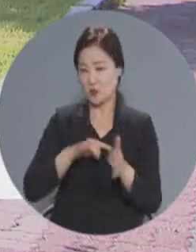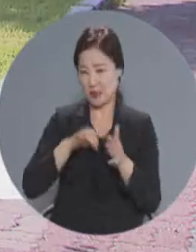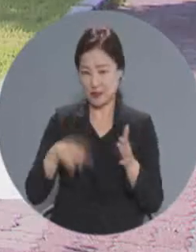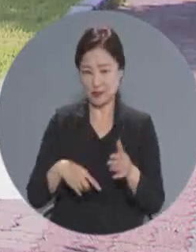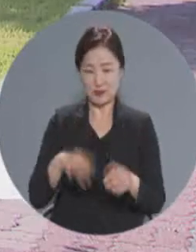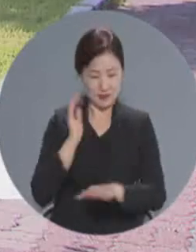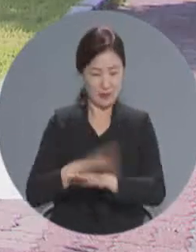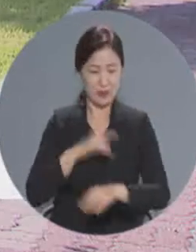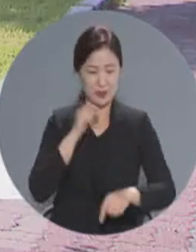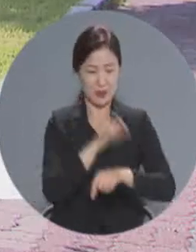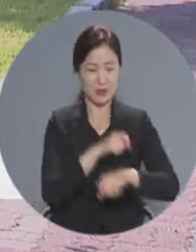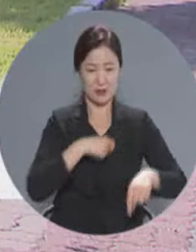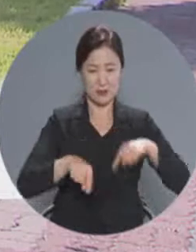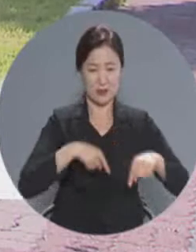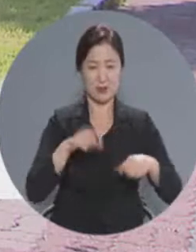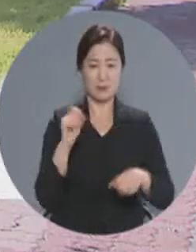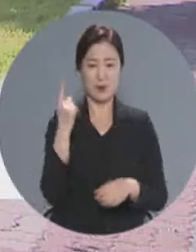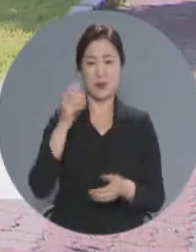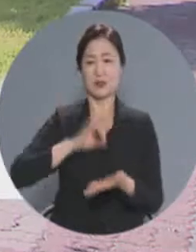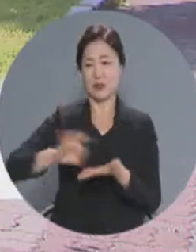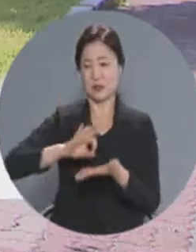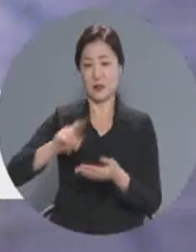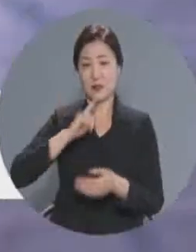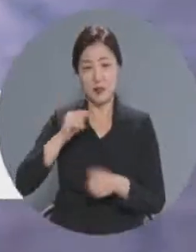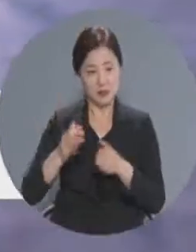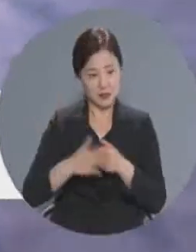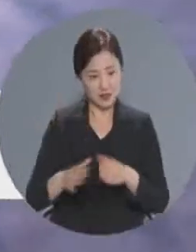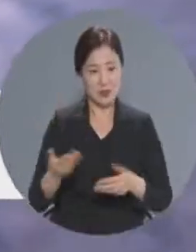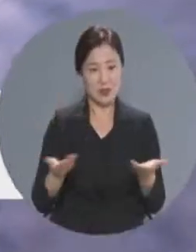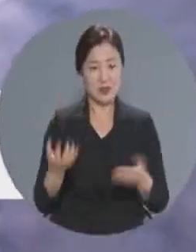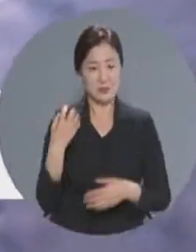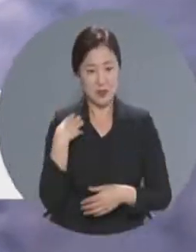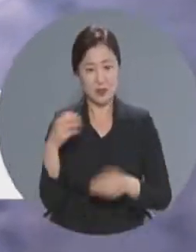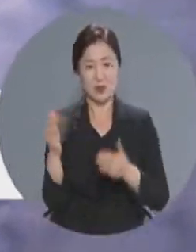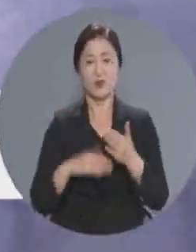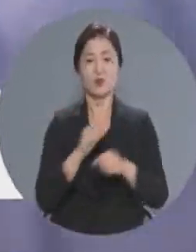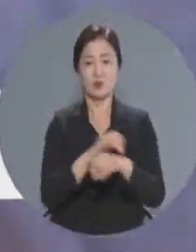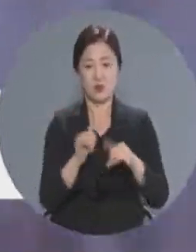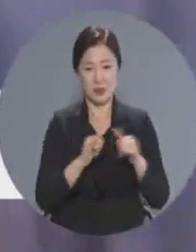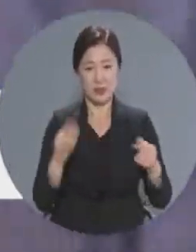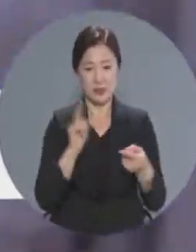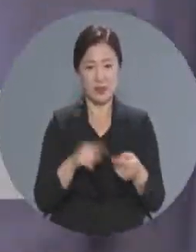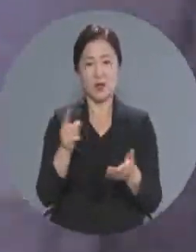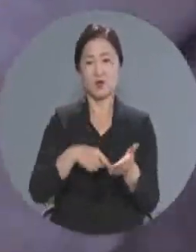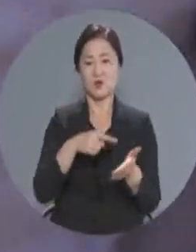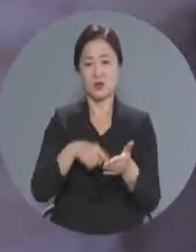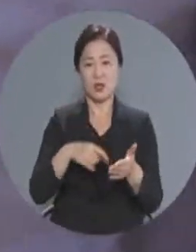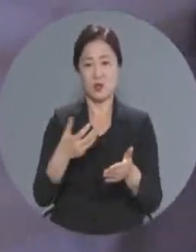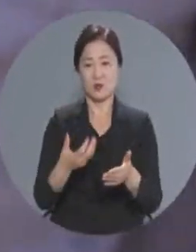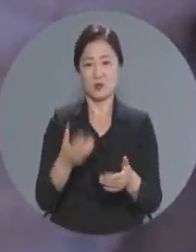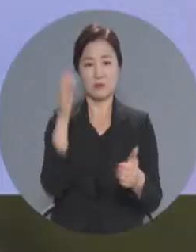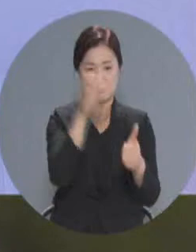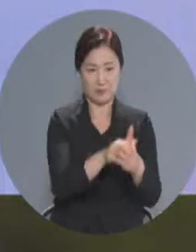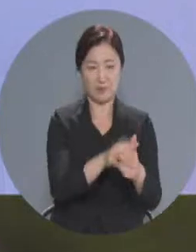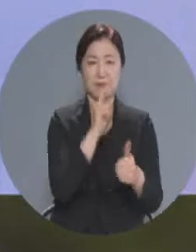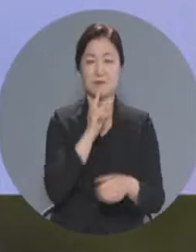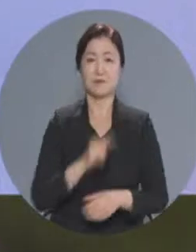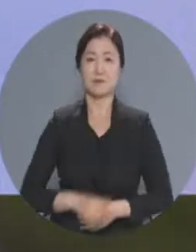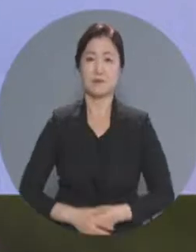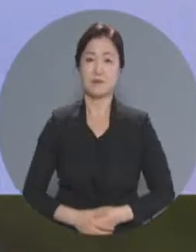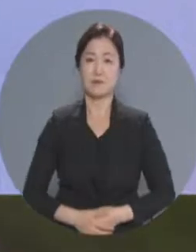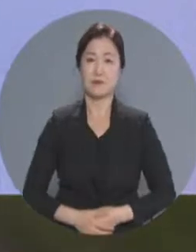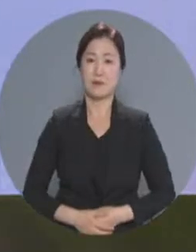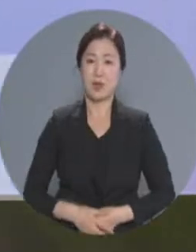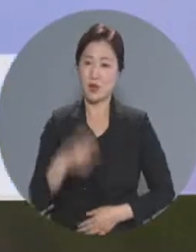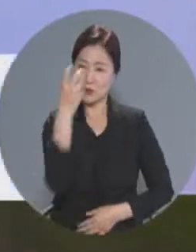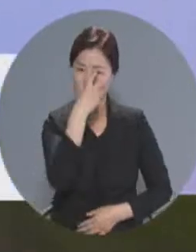잘못된 행정에 낭비됐다며 당시 업무를 담당했던 공무원에 대한 무상권 청구를 요구했습니다.